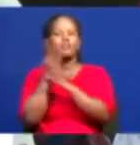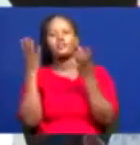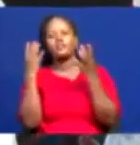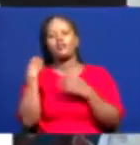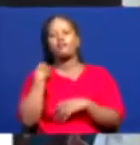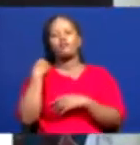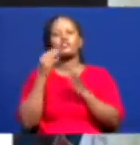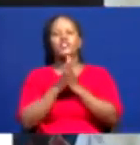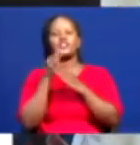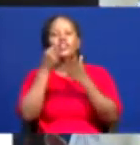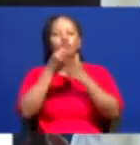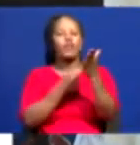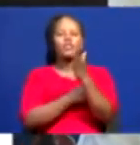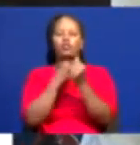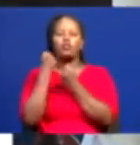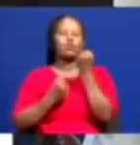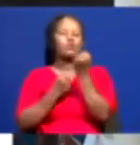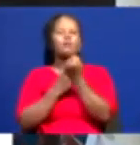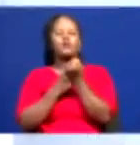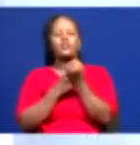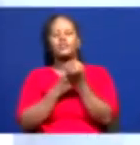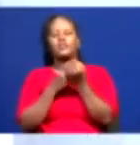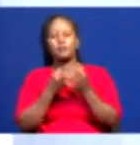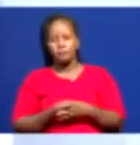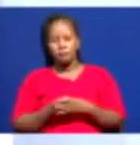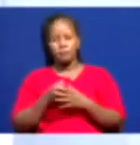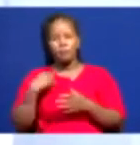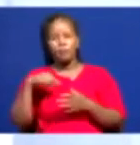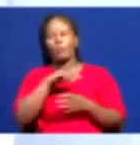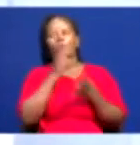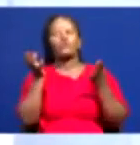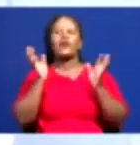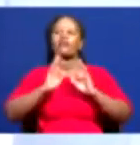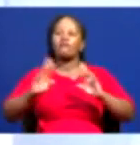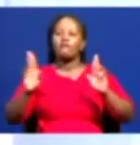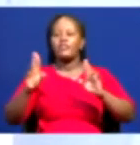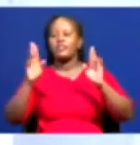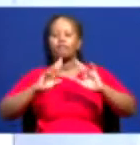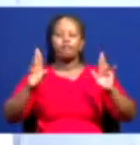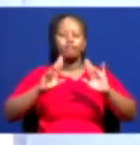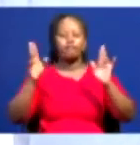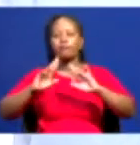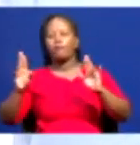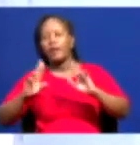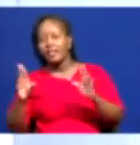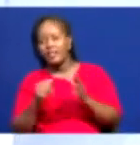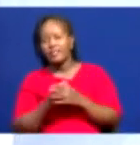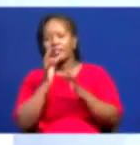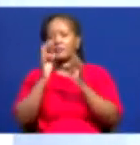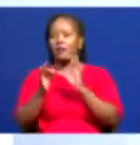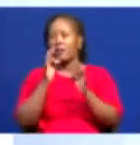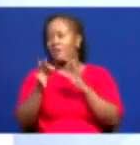kutoa msaada mapema ili kuwawezesha kuwafikia wanaohitaji. We'll be prepared as well in the event that we will need to